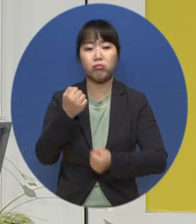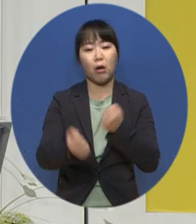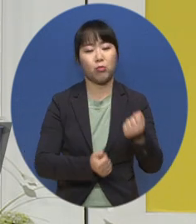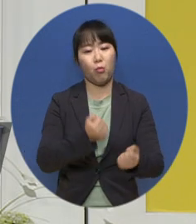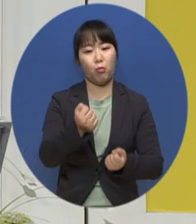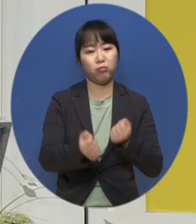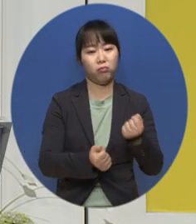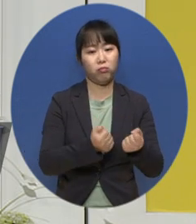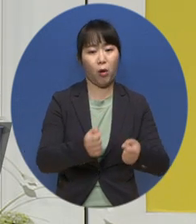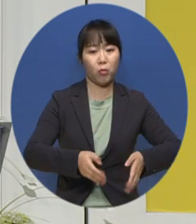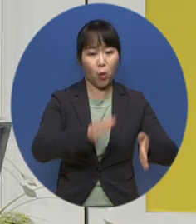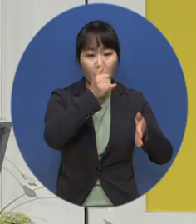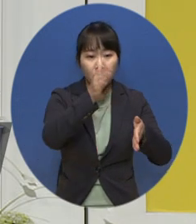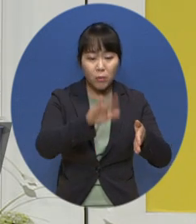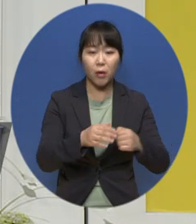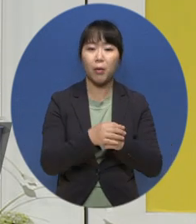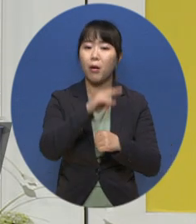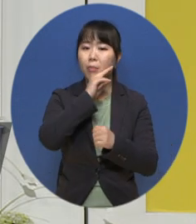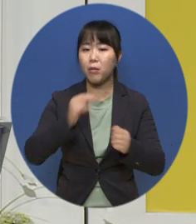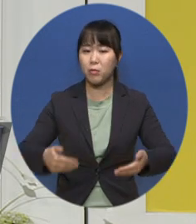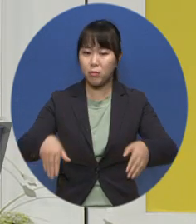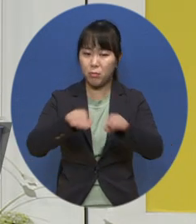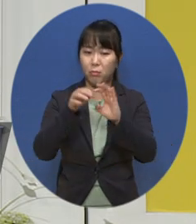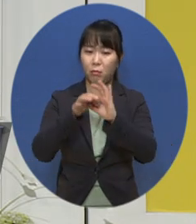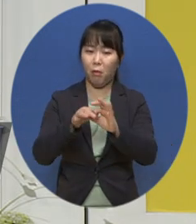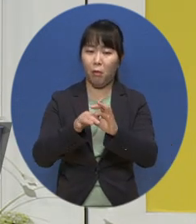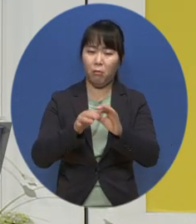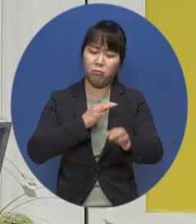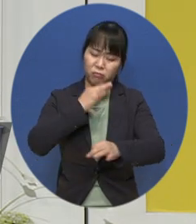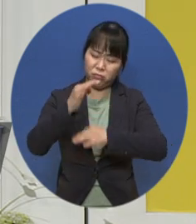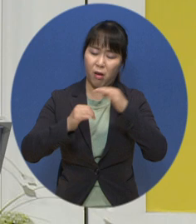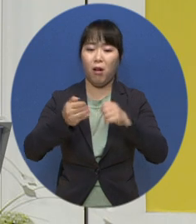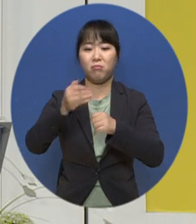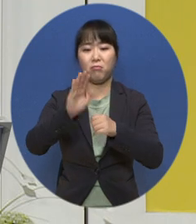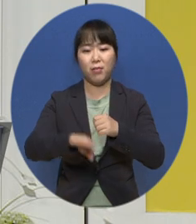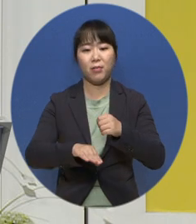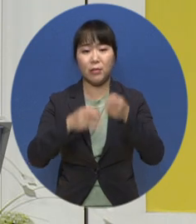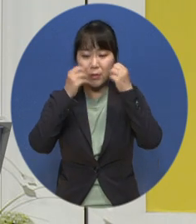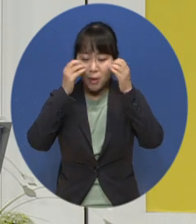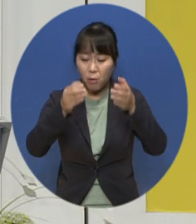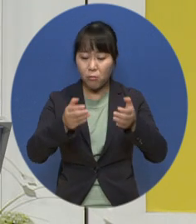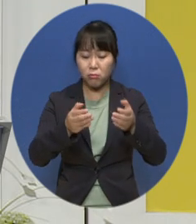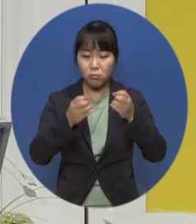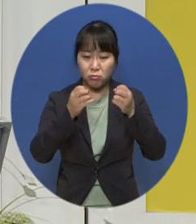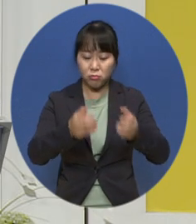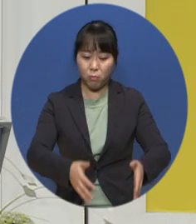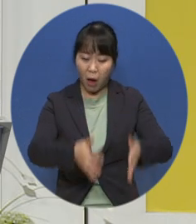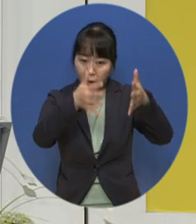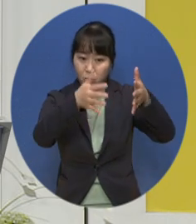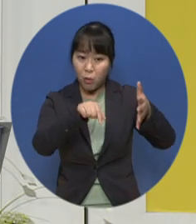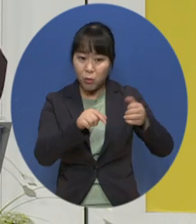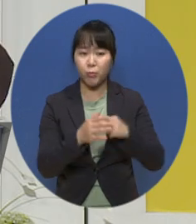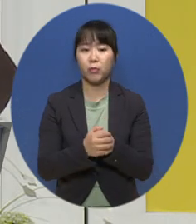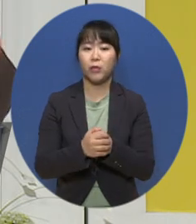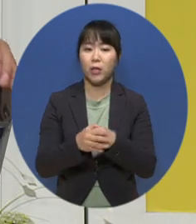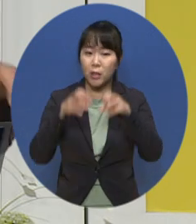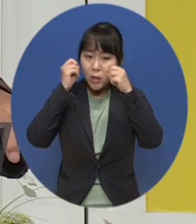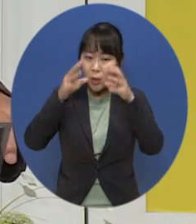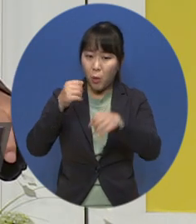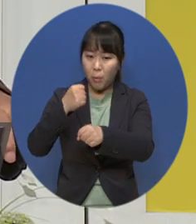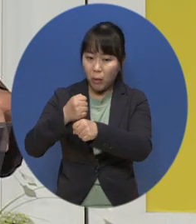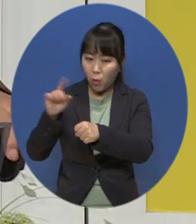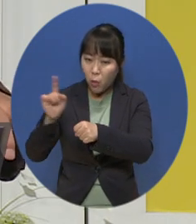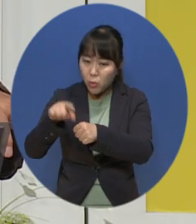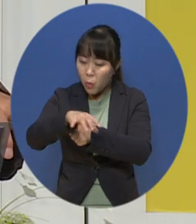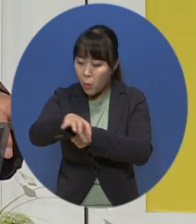왜 핀이 시세를 그렇게 부르짖으면서 새로 짓는 건물 그리고 또 새로 만들어진